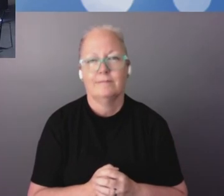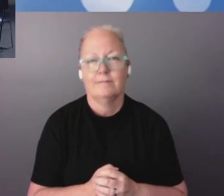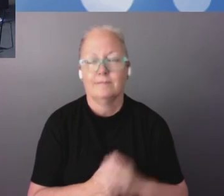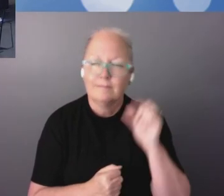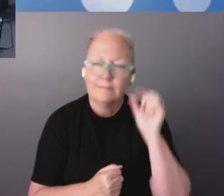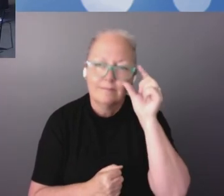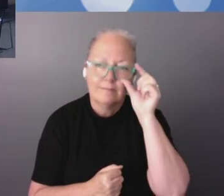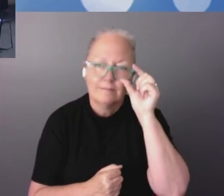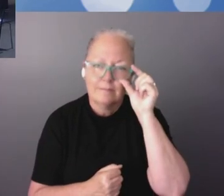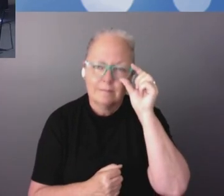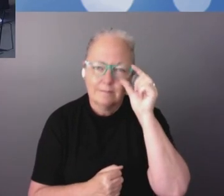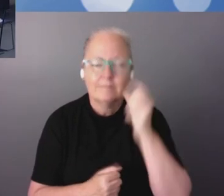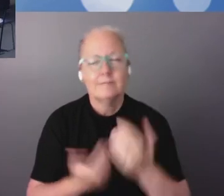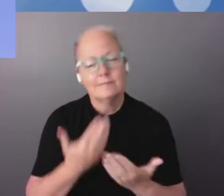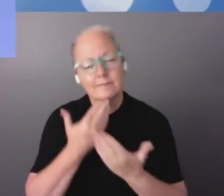Огромное спасибо.